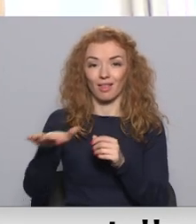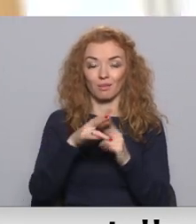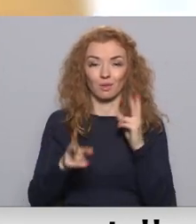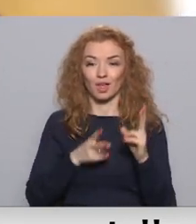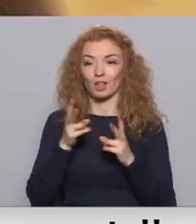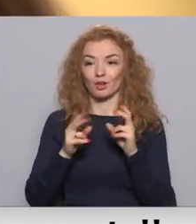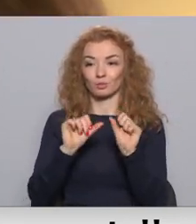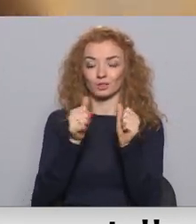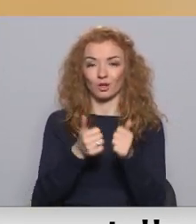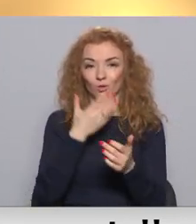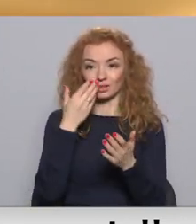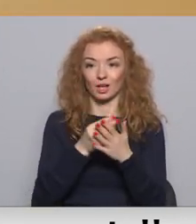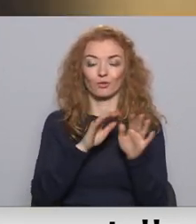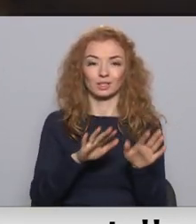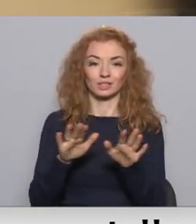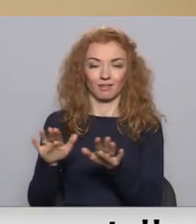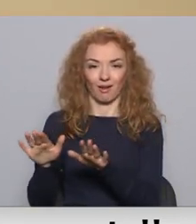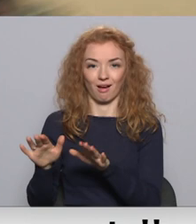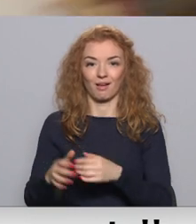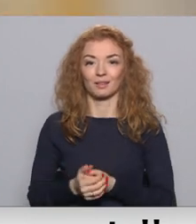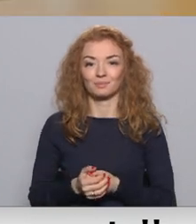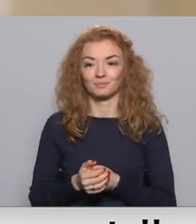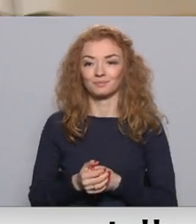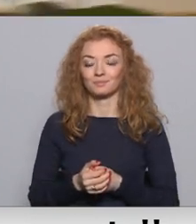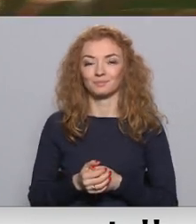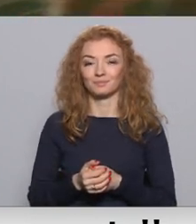arī kopistādi Tropu iedvesmots.